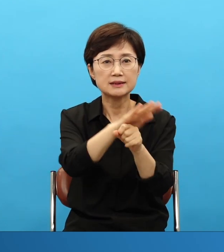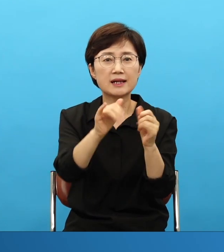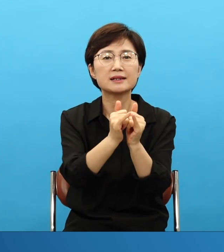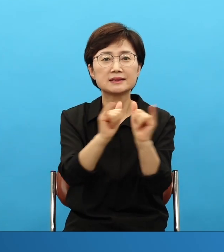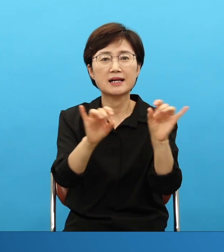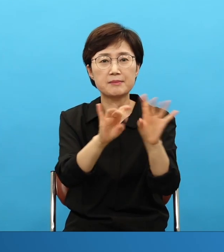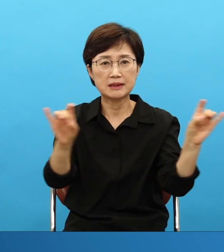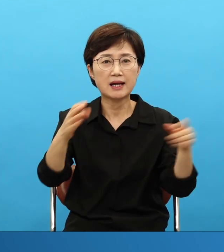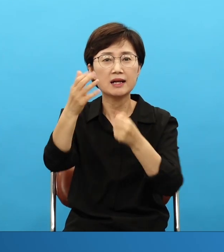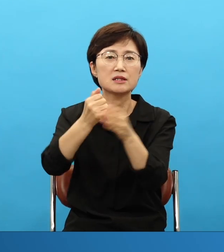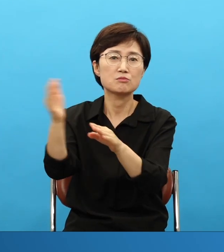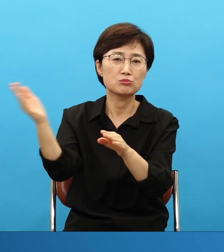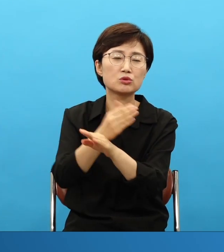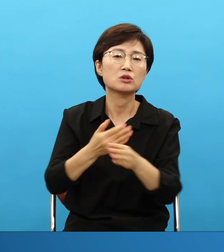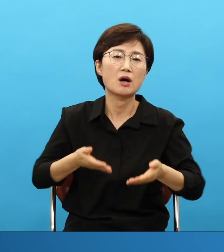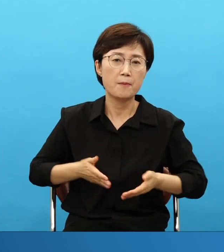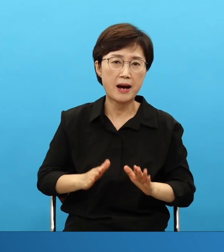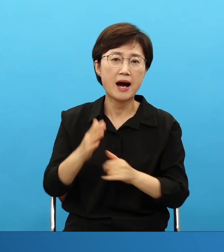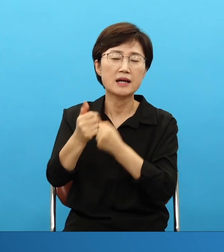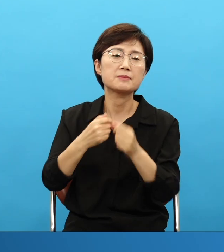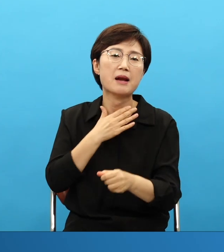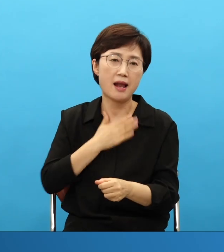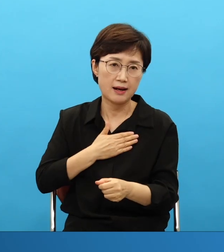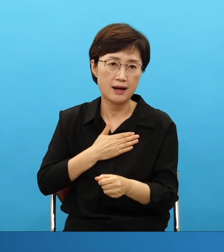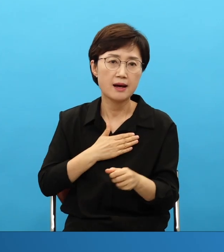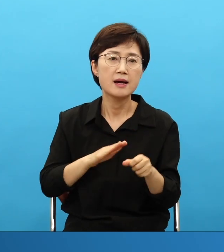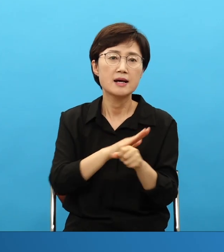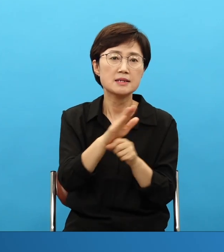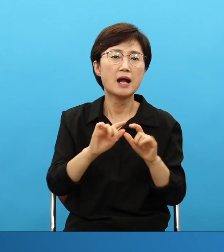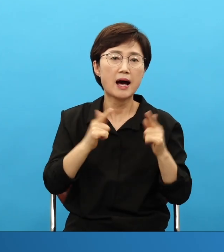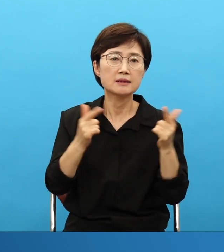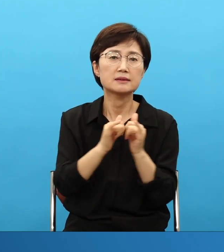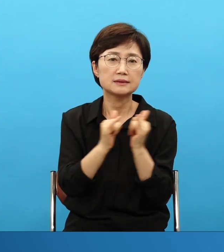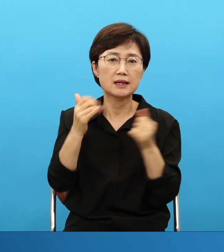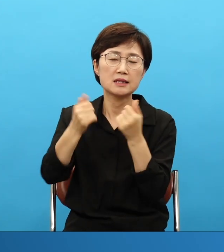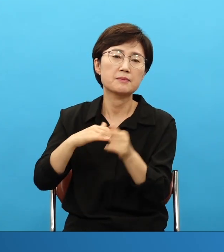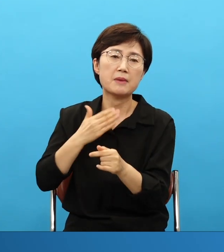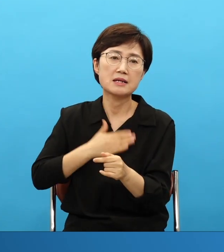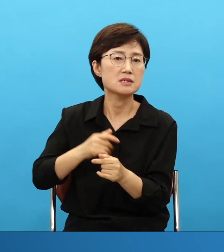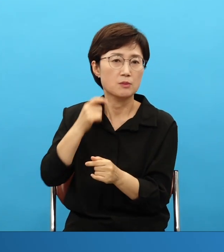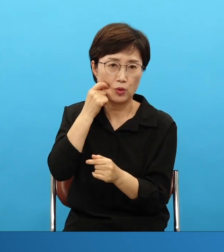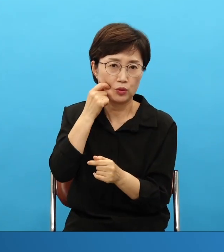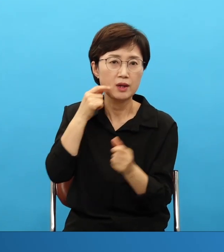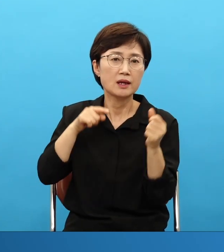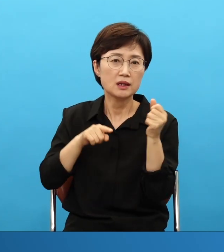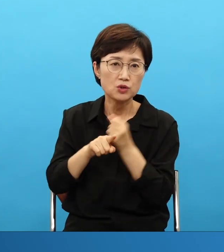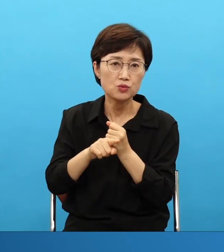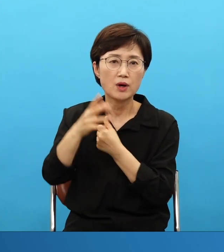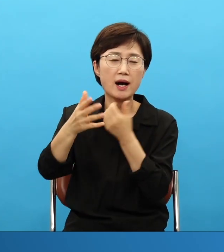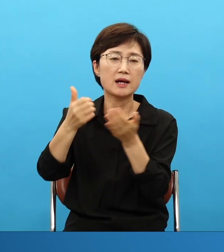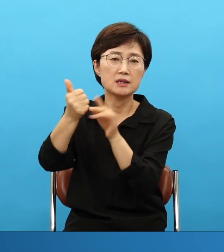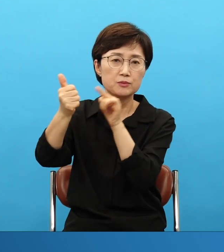부어 나서 하나님을 알고 사랑하지 아니하는 자는 하나님을 알지 못하나니이는